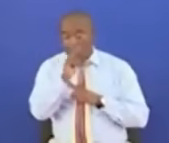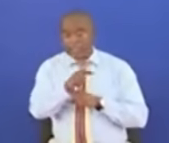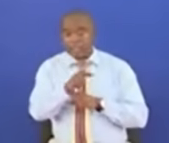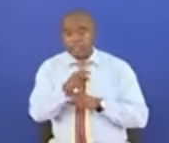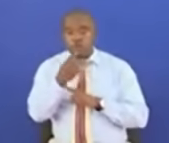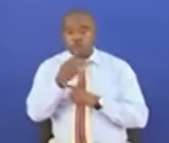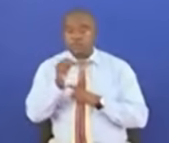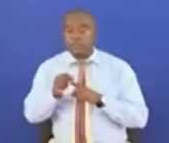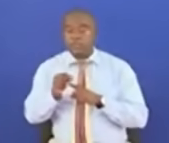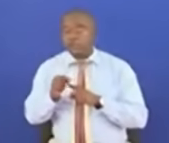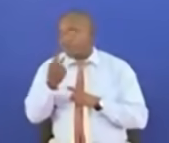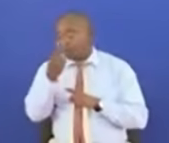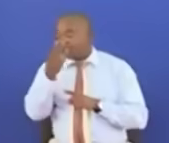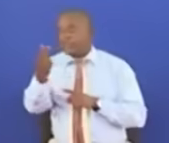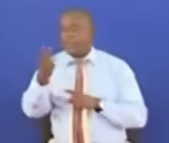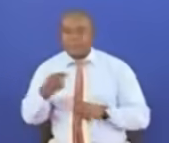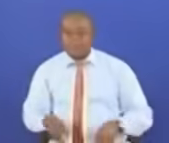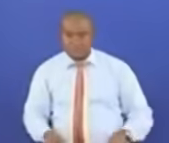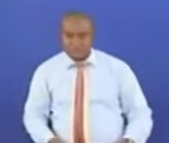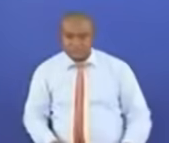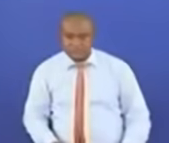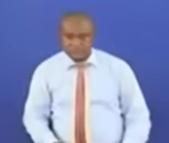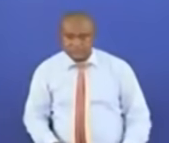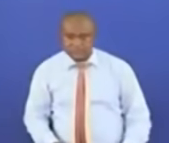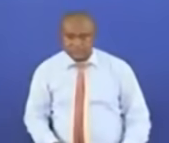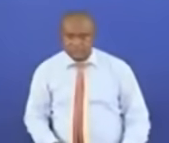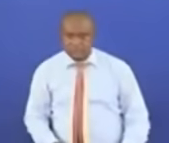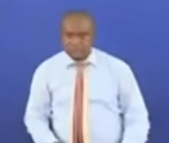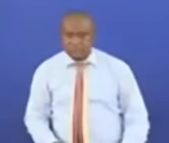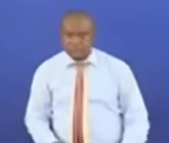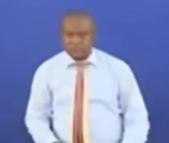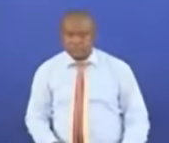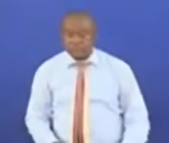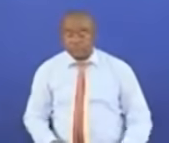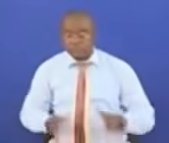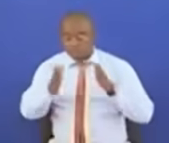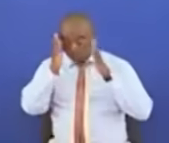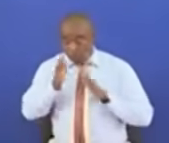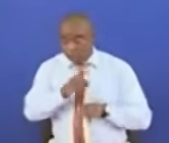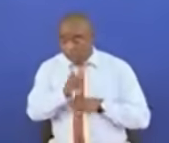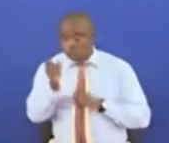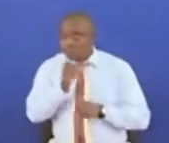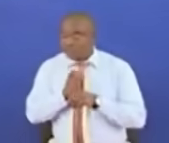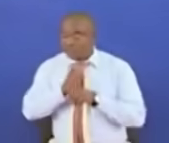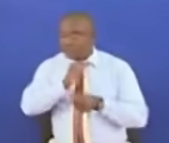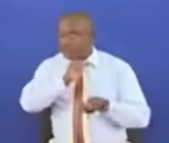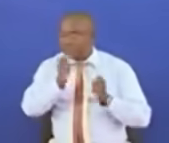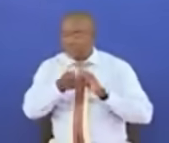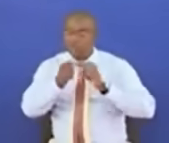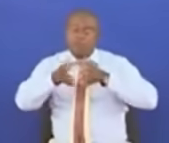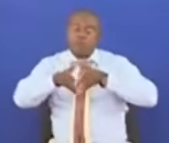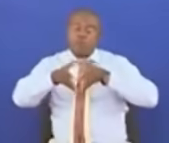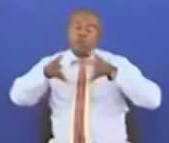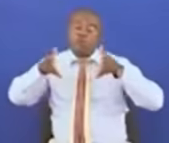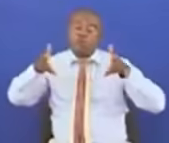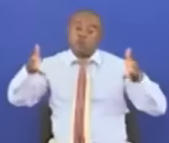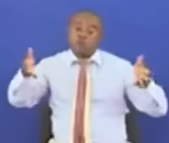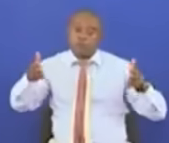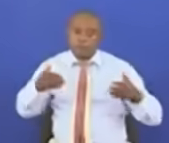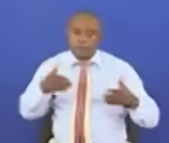badala ya mtazamaji. Mheshimiwa Spika, Naibu Spika, nimalize tu. Tunafanya mabadiliko makubwa. Mpaka